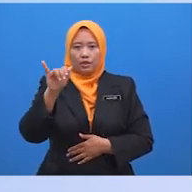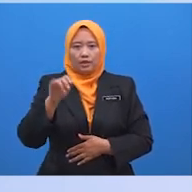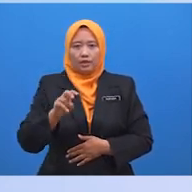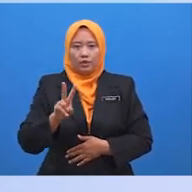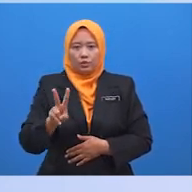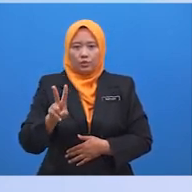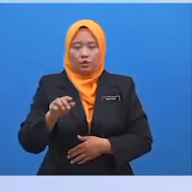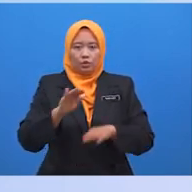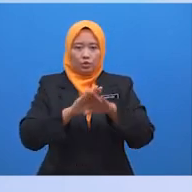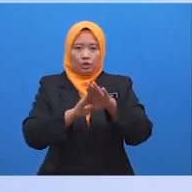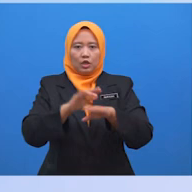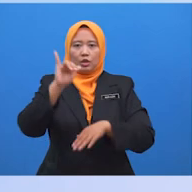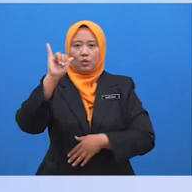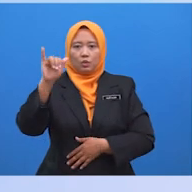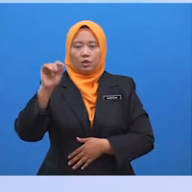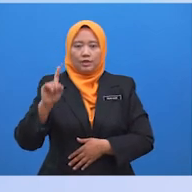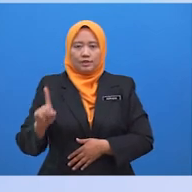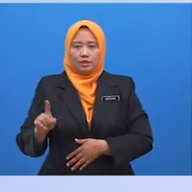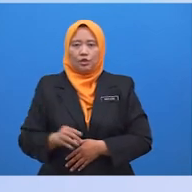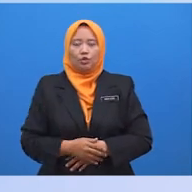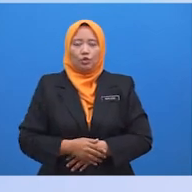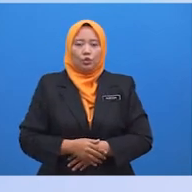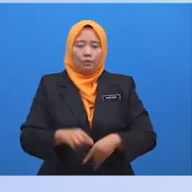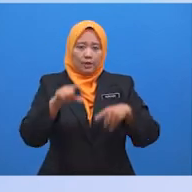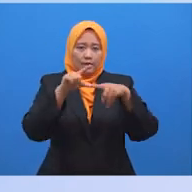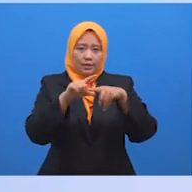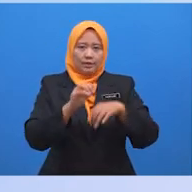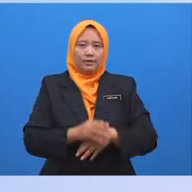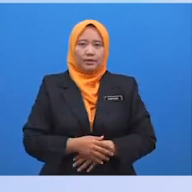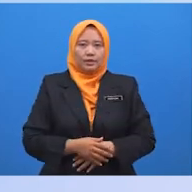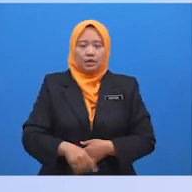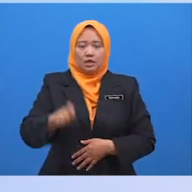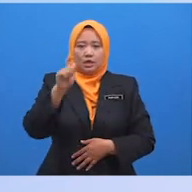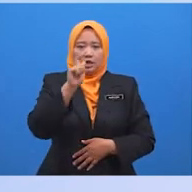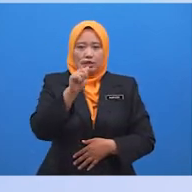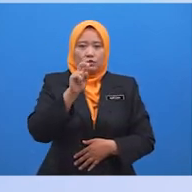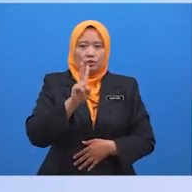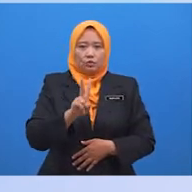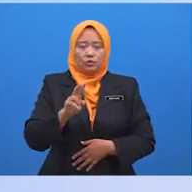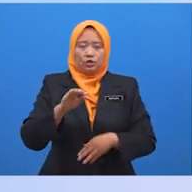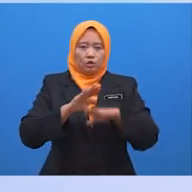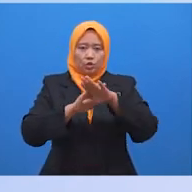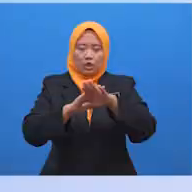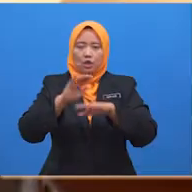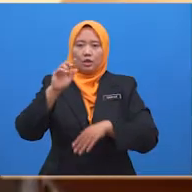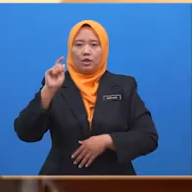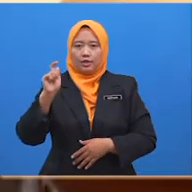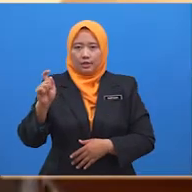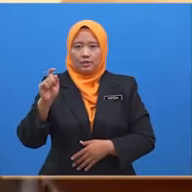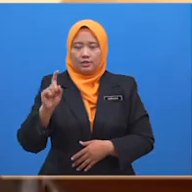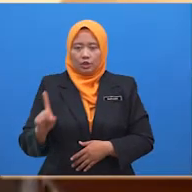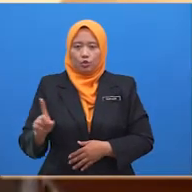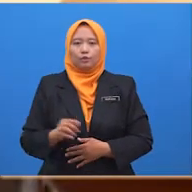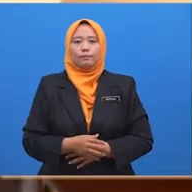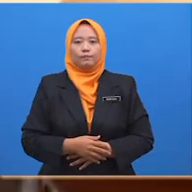titik P X1 Y1 dan titik Q X2, Y2